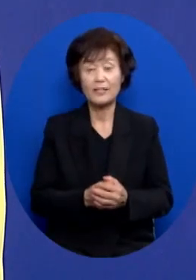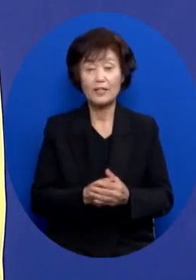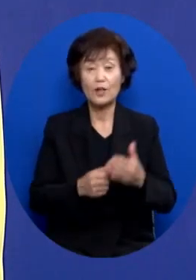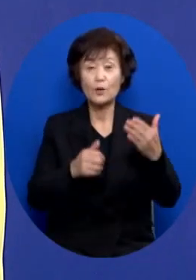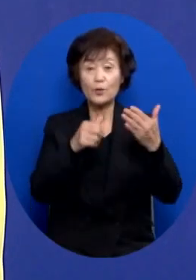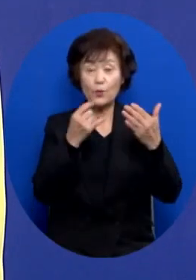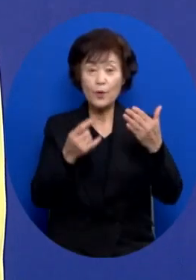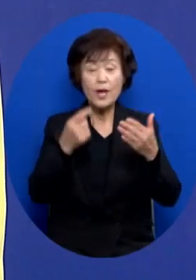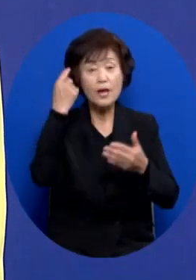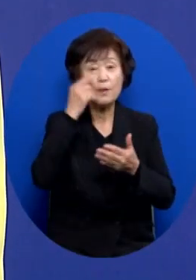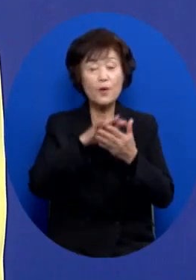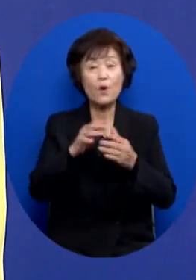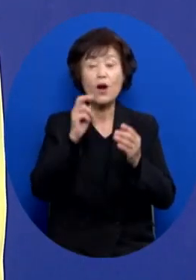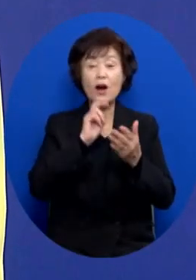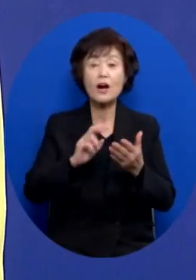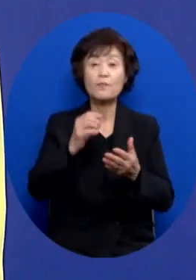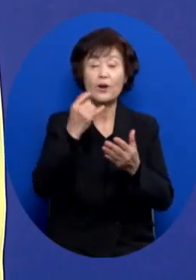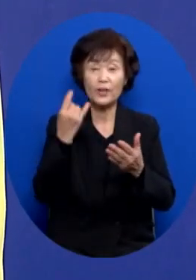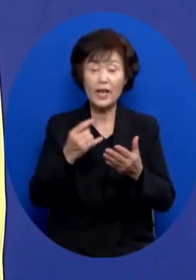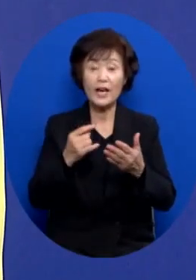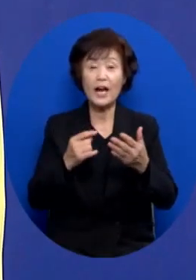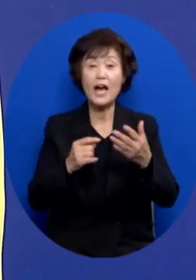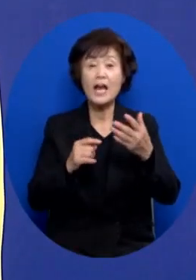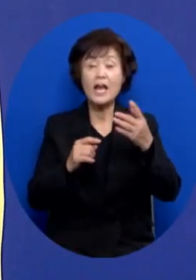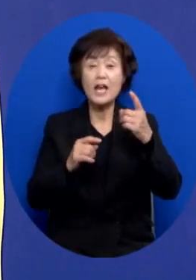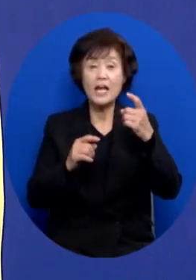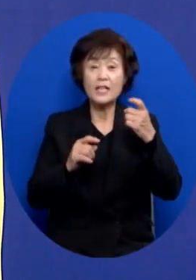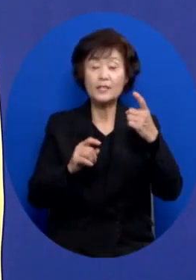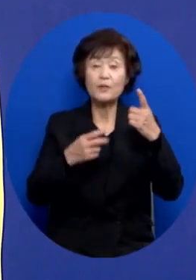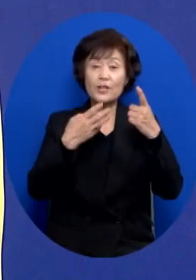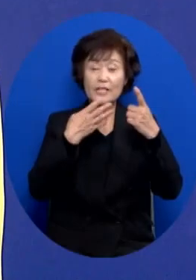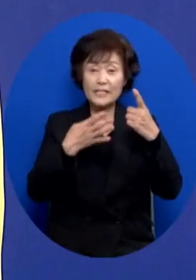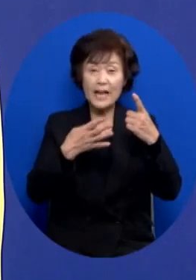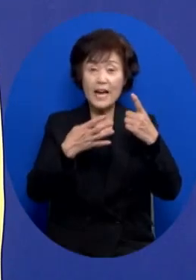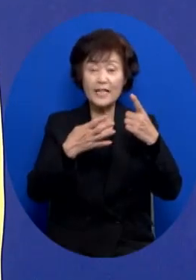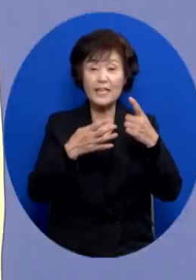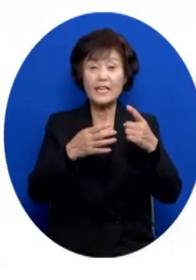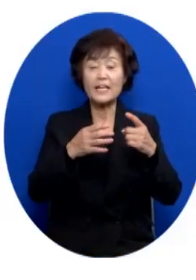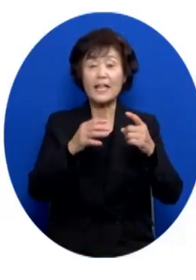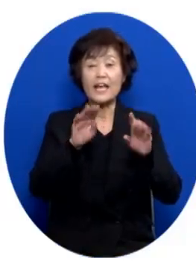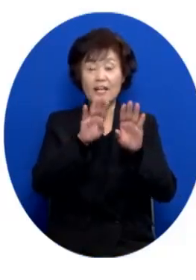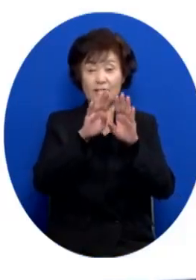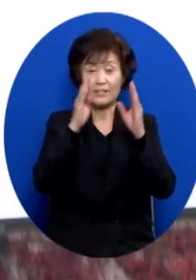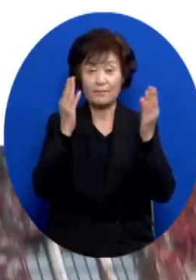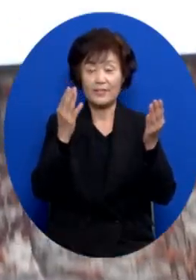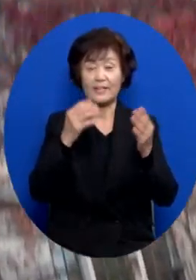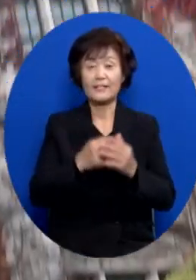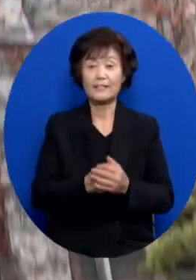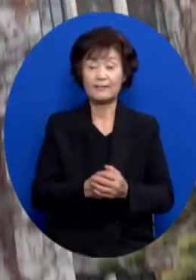제9회 평화음악회가 지난 4일 서울 이화여대 대강당에서 열렸습니다.